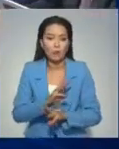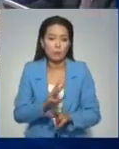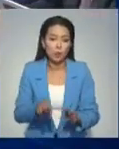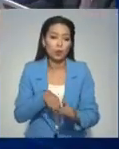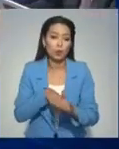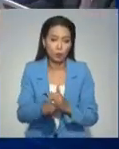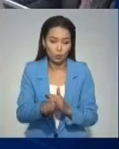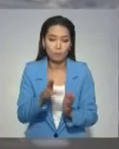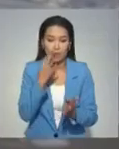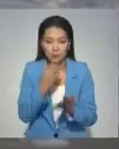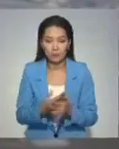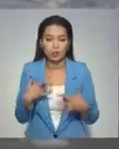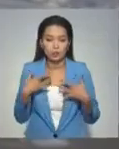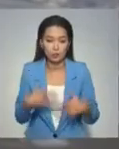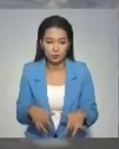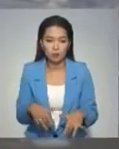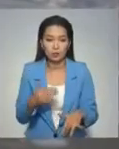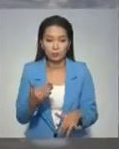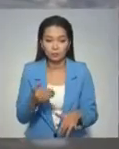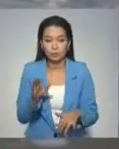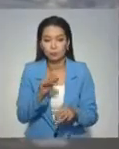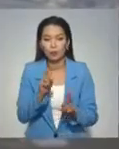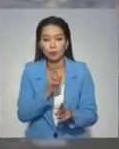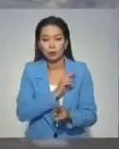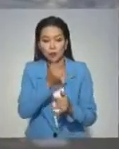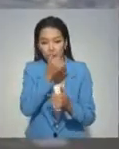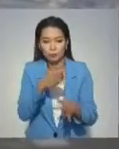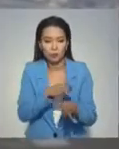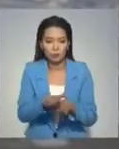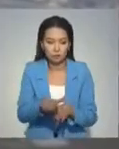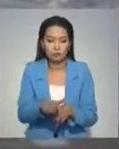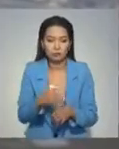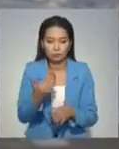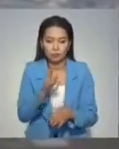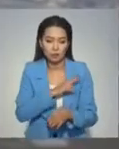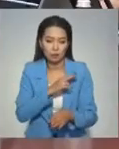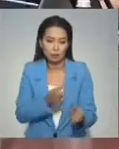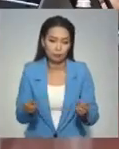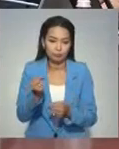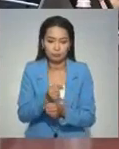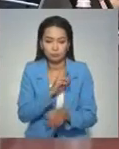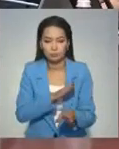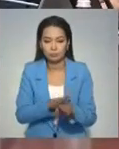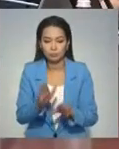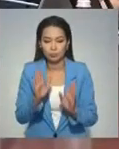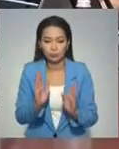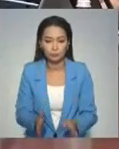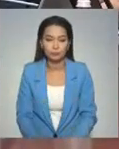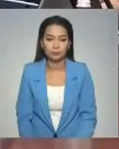отставку по-собственному. А в случае провала пригрозил незамедлительными кадровыми решениями.